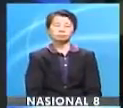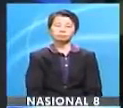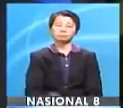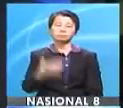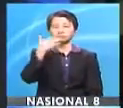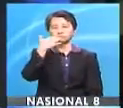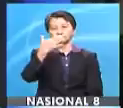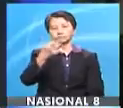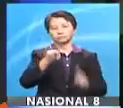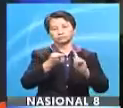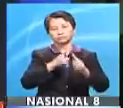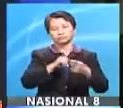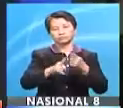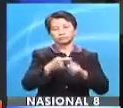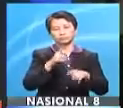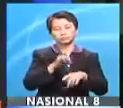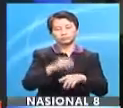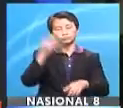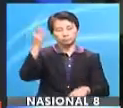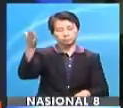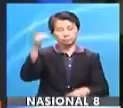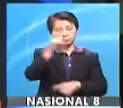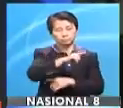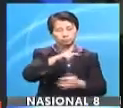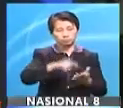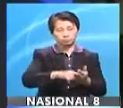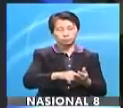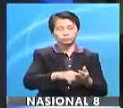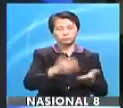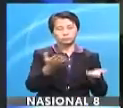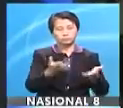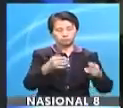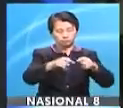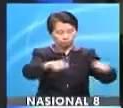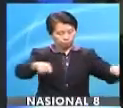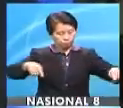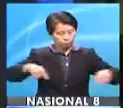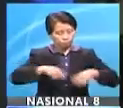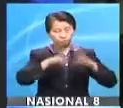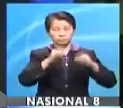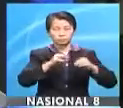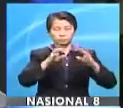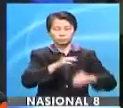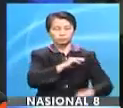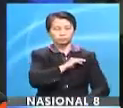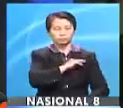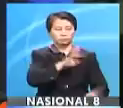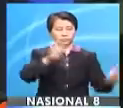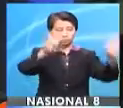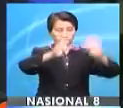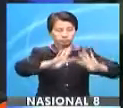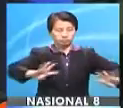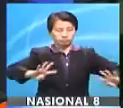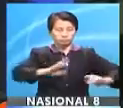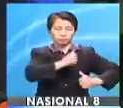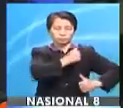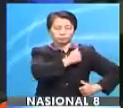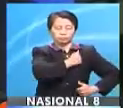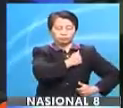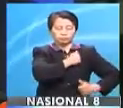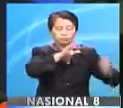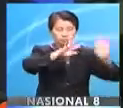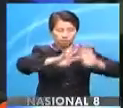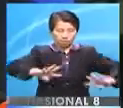Terima kasih rakan penyampai di studio. Hari ini bermulanya pemukiman mesyuarat menteri-menteri ASEAN pertahanan ASEAN ADMM